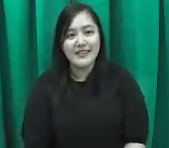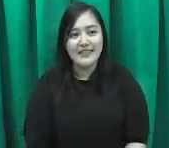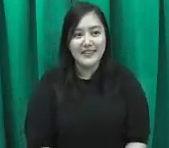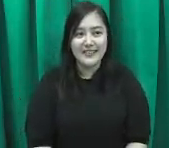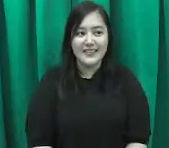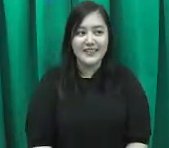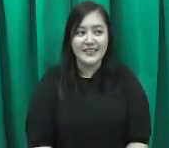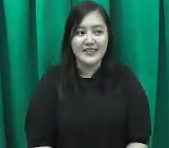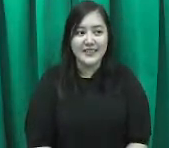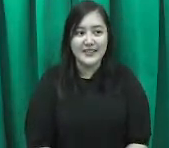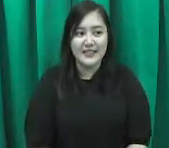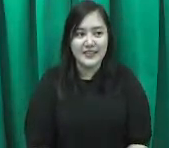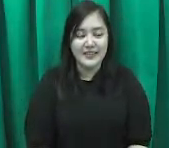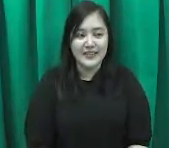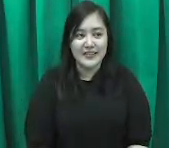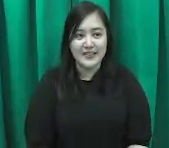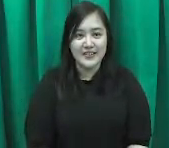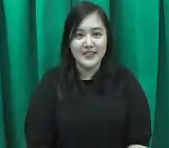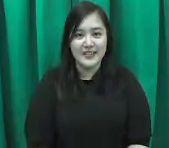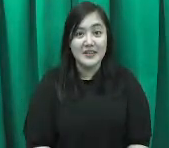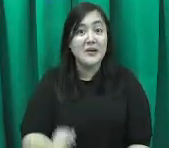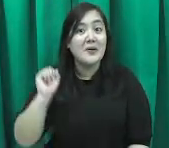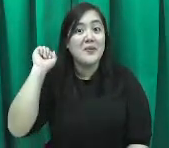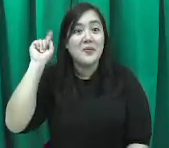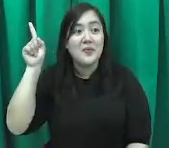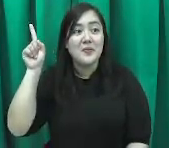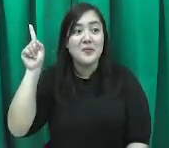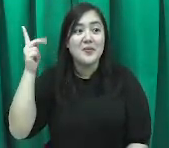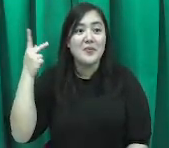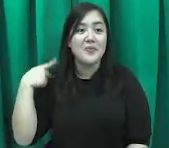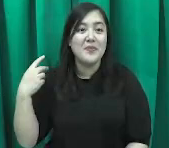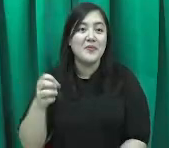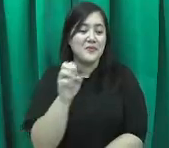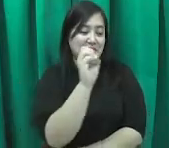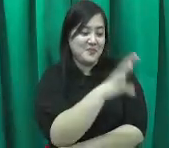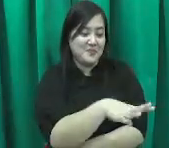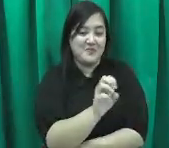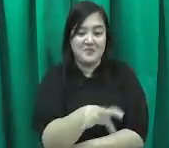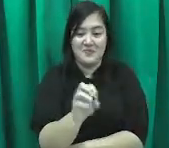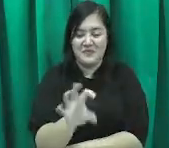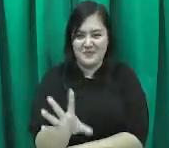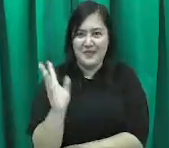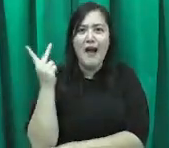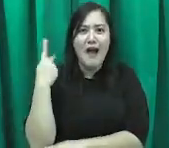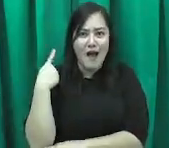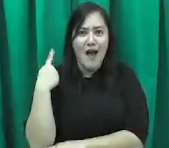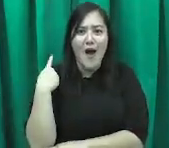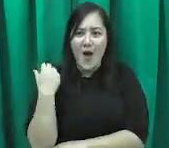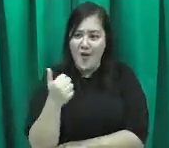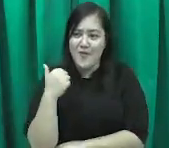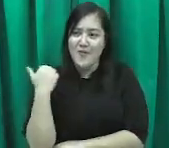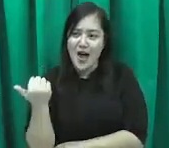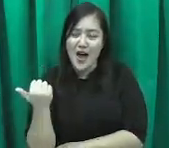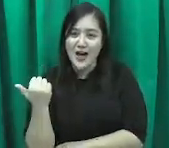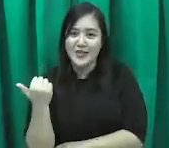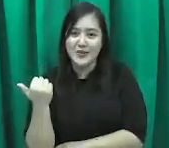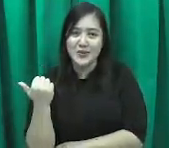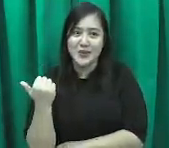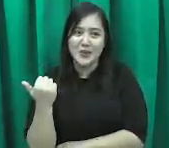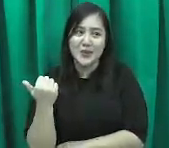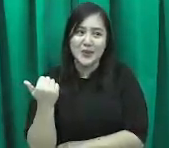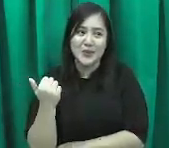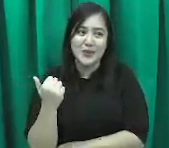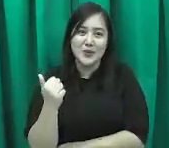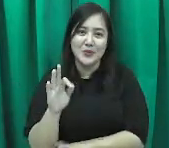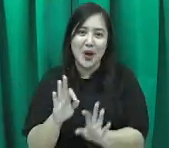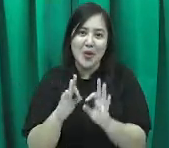may kapatid si Martes eh, kilala nyo ba? Oo. Si Tolitz. Ayan na ba? Yan yung brother niya. Yan yung brother